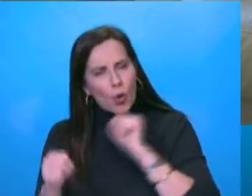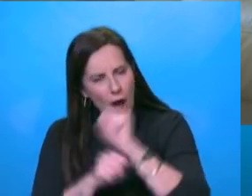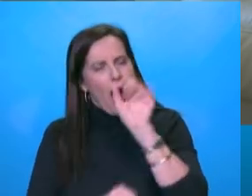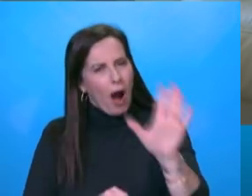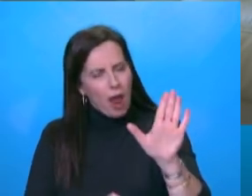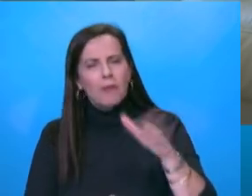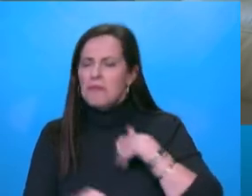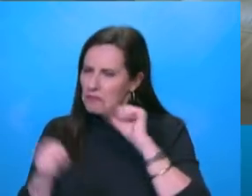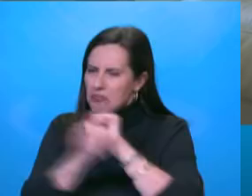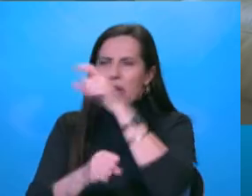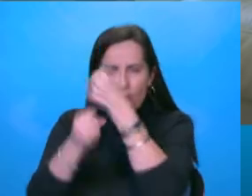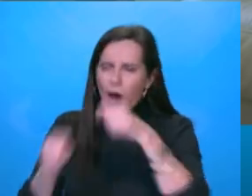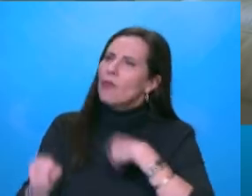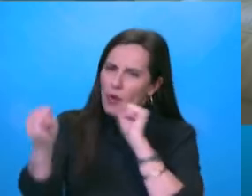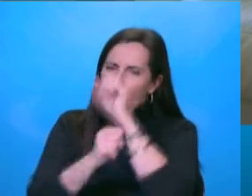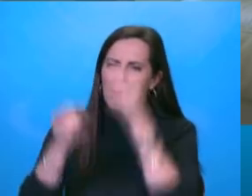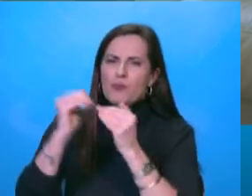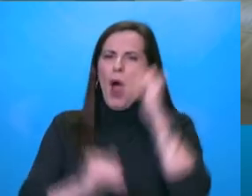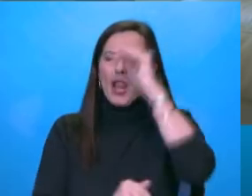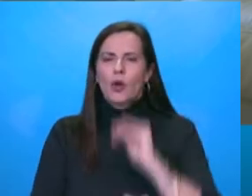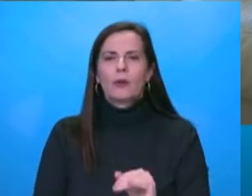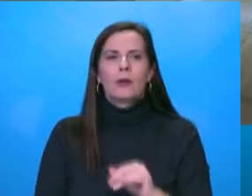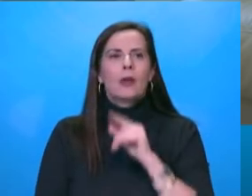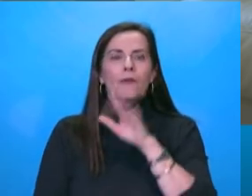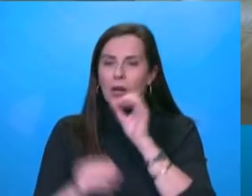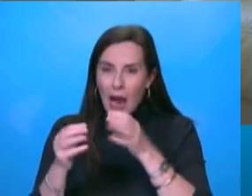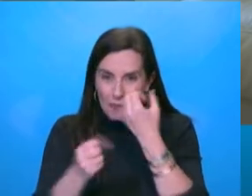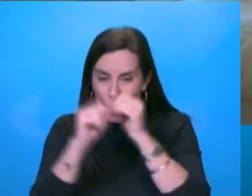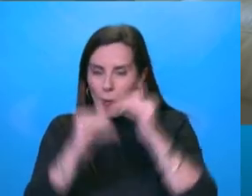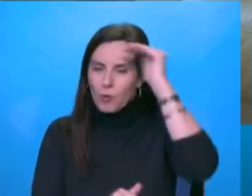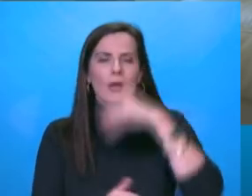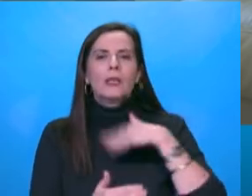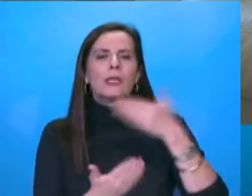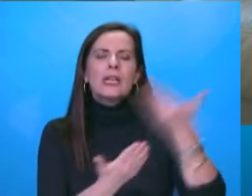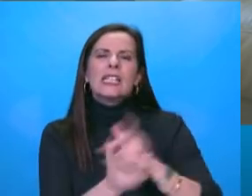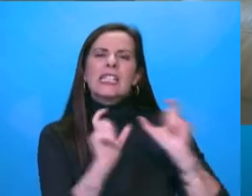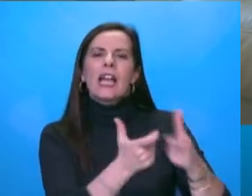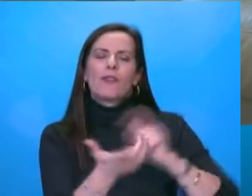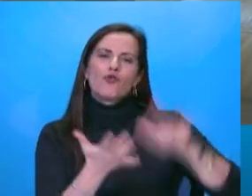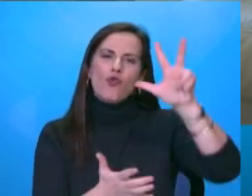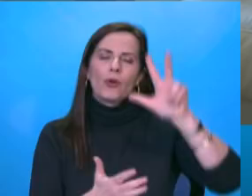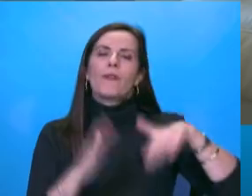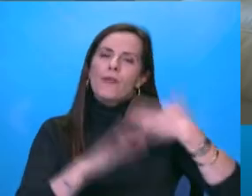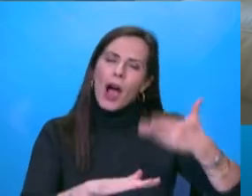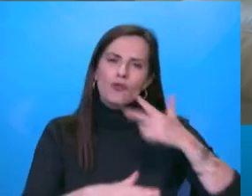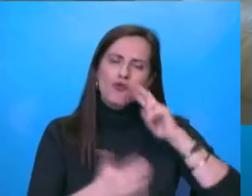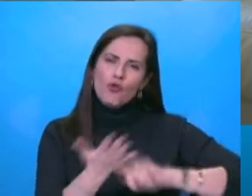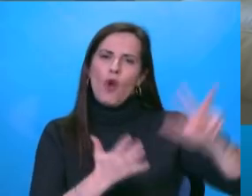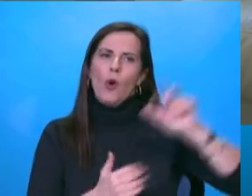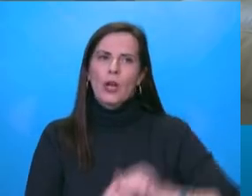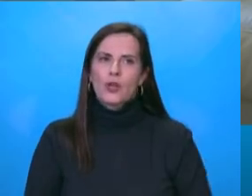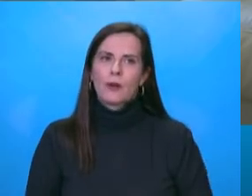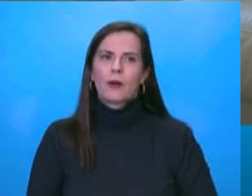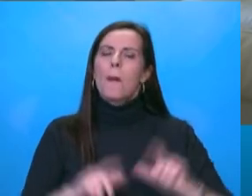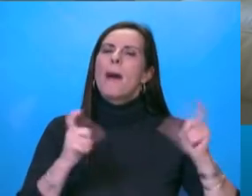במחוזי ישחררו אותך, נערר לעליון, ואם גם בעליון ישחררו אותך, נוציא צו מנהלי לשלוש חודש, ואחרי זה לעוד שלוש חודש, מעצר